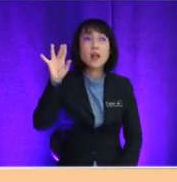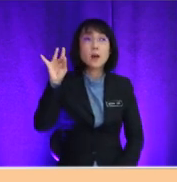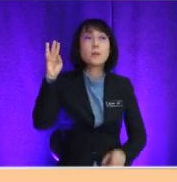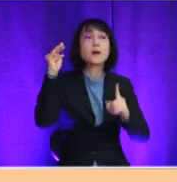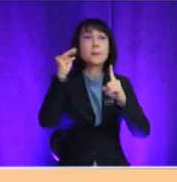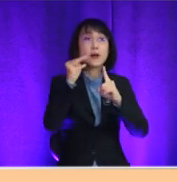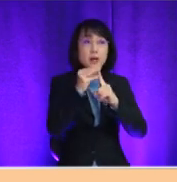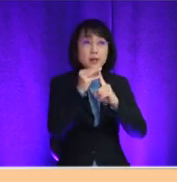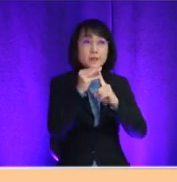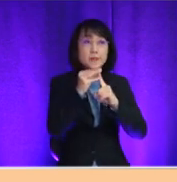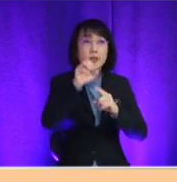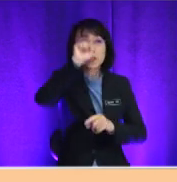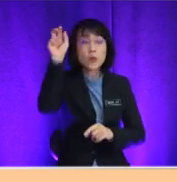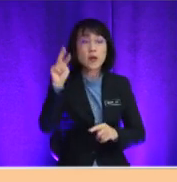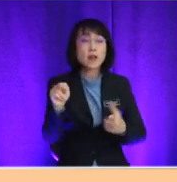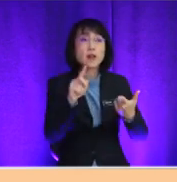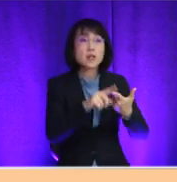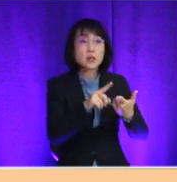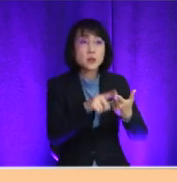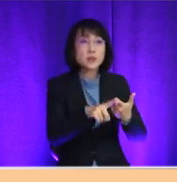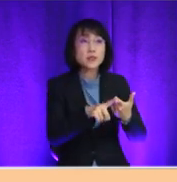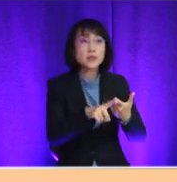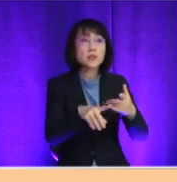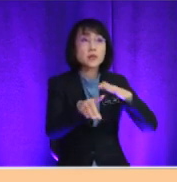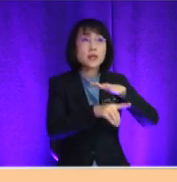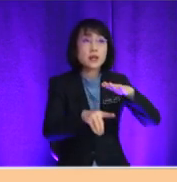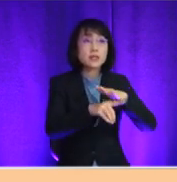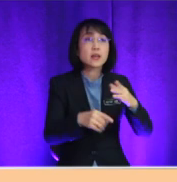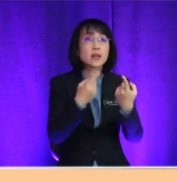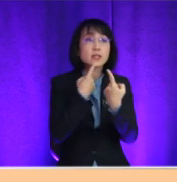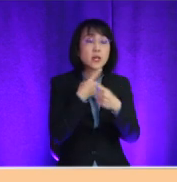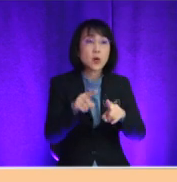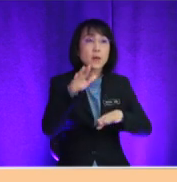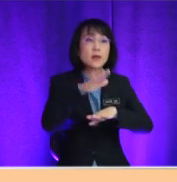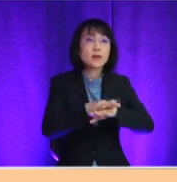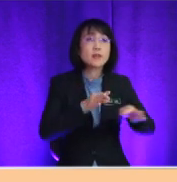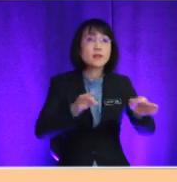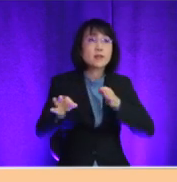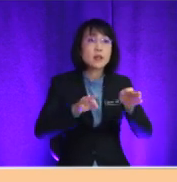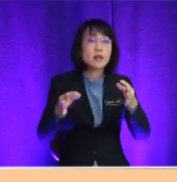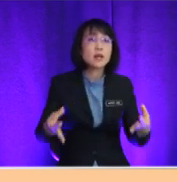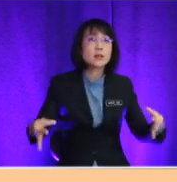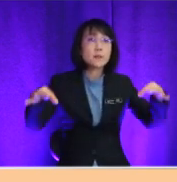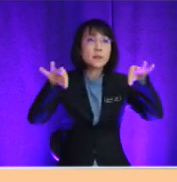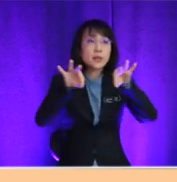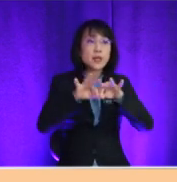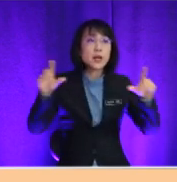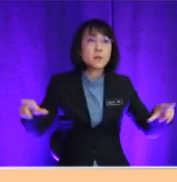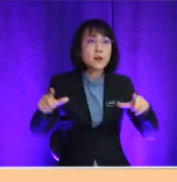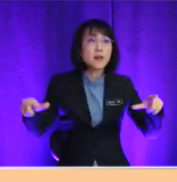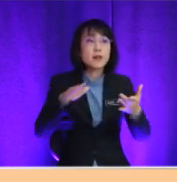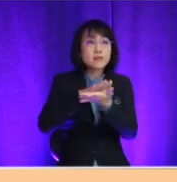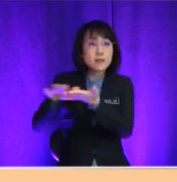Yang kedua berdasarkan jawaban di atas Terangkan kepentingan amalan sanitasi dalam